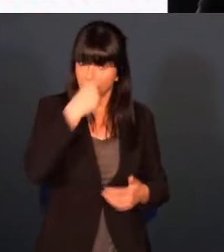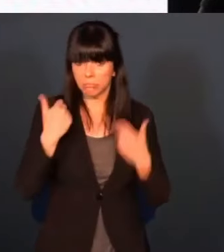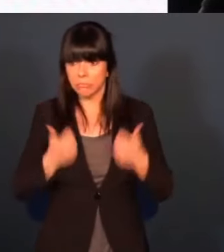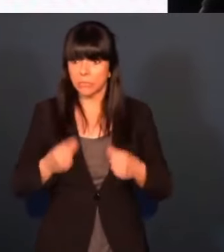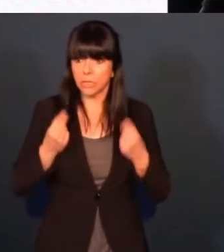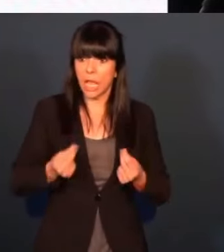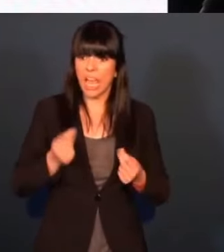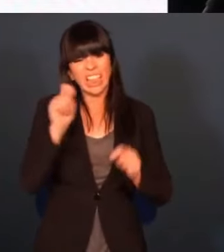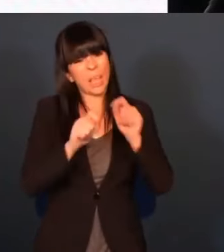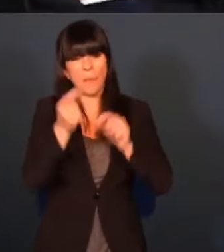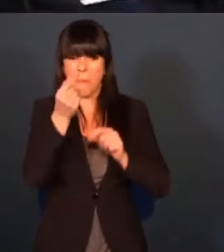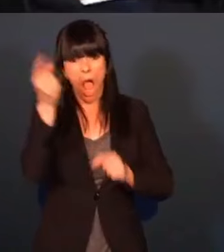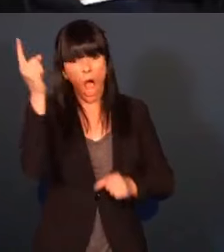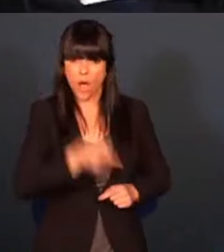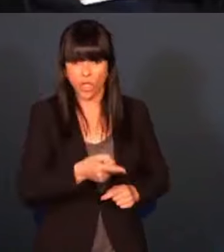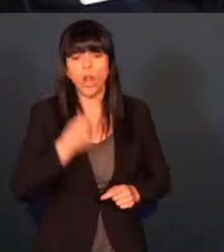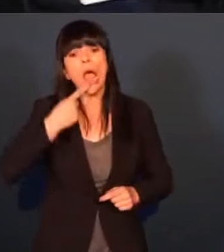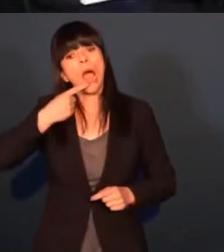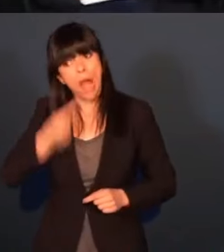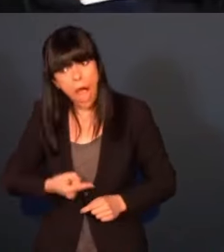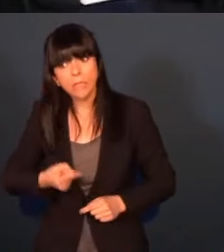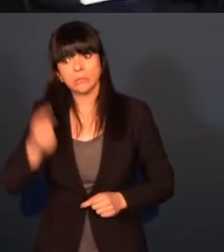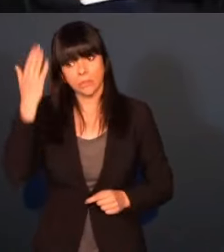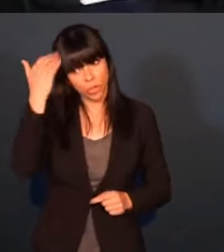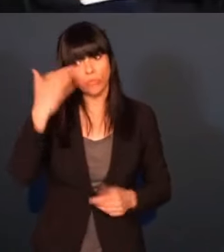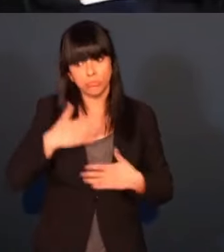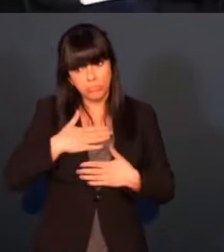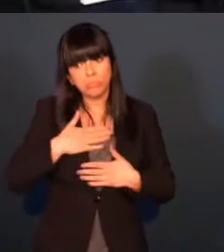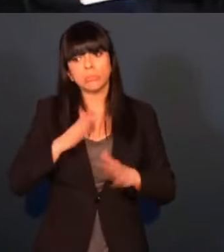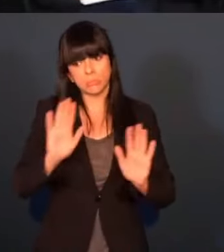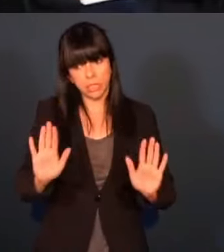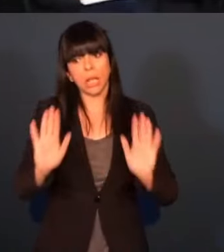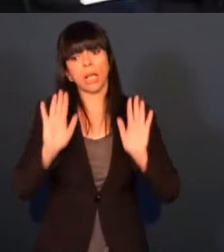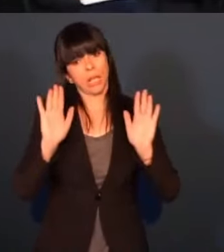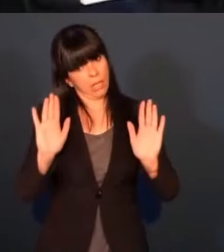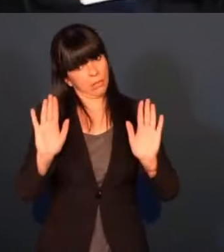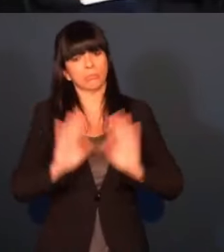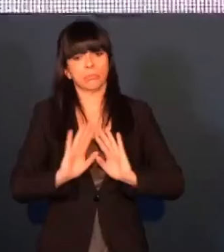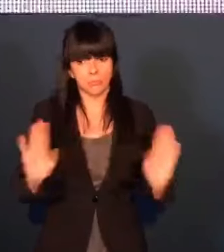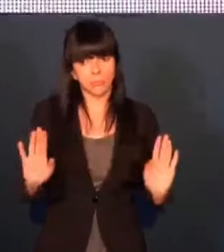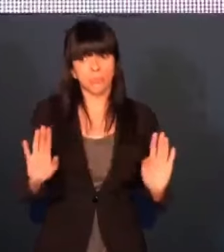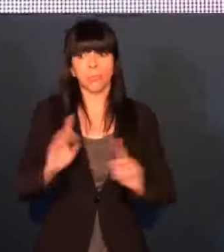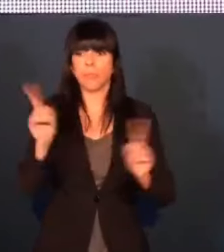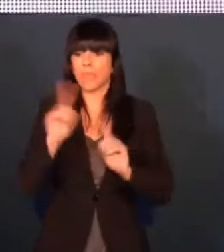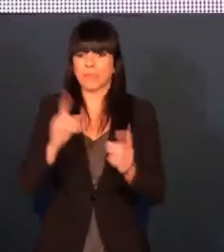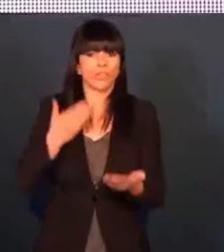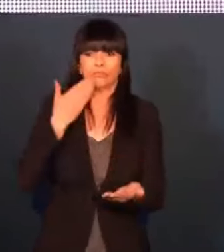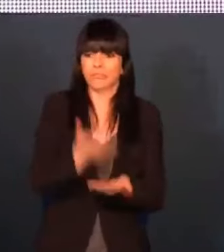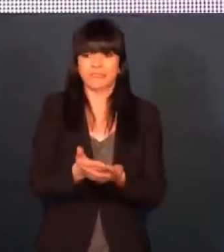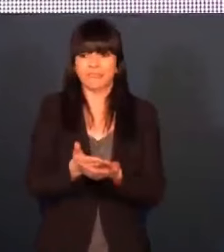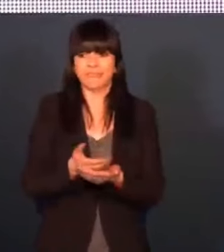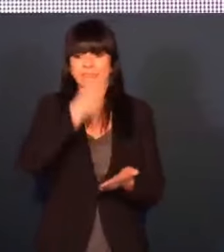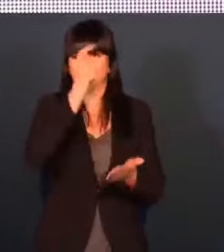някои грешки, казах го публично, не трябва и не може да се внася списък, не съгласуван с нас при